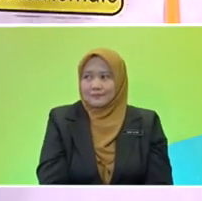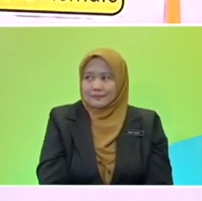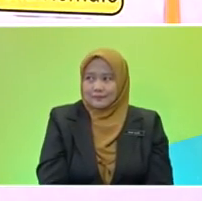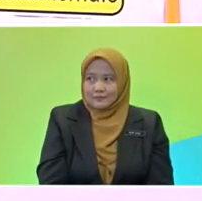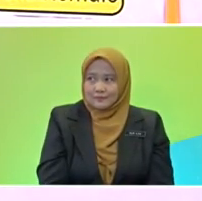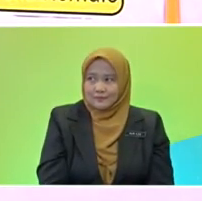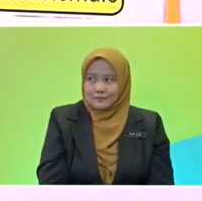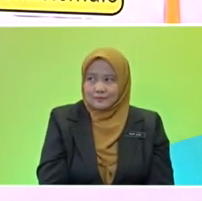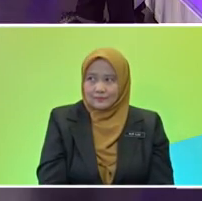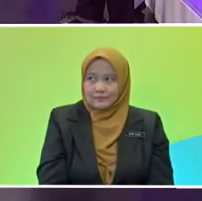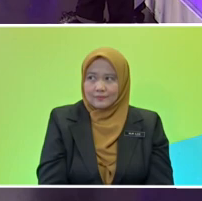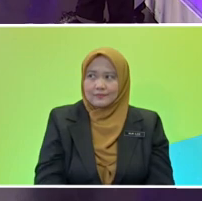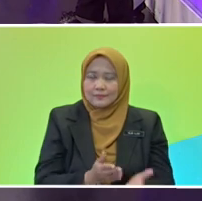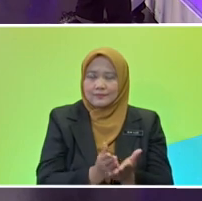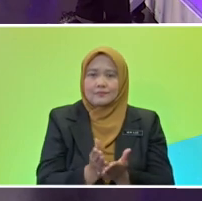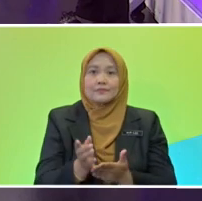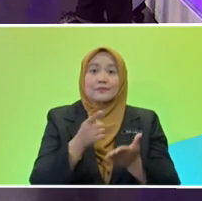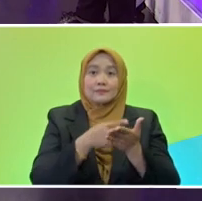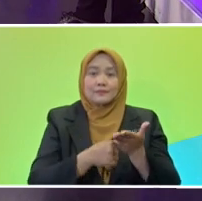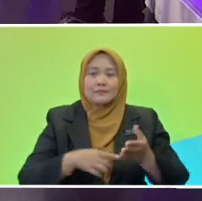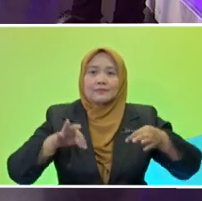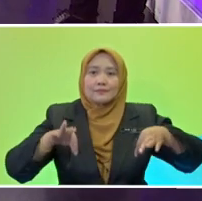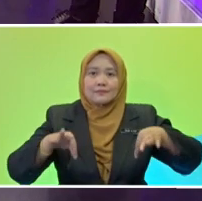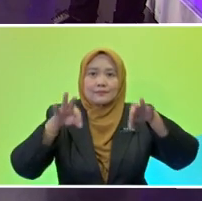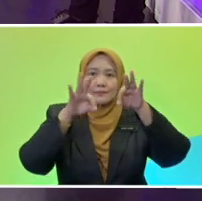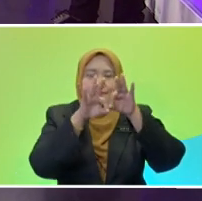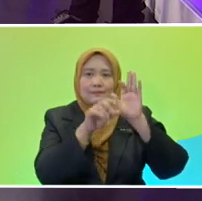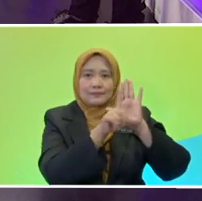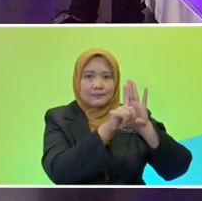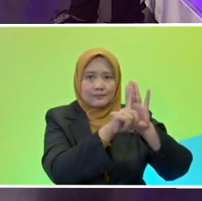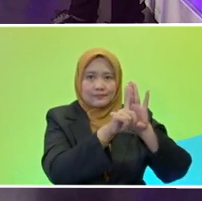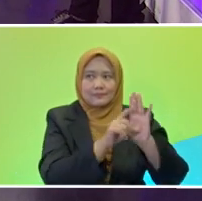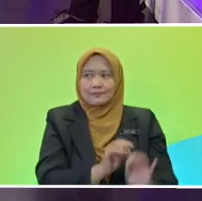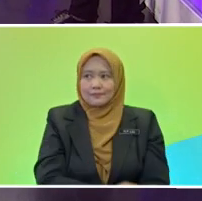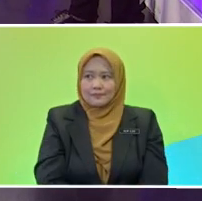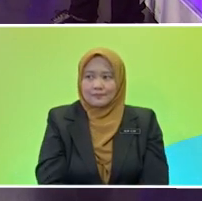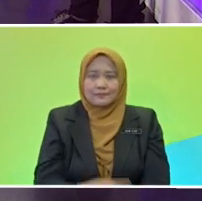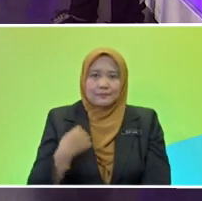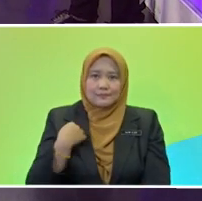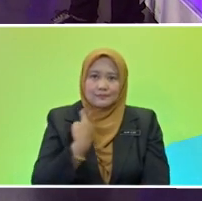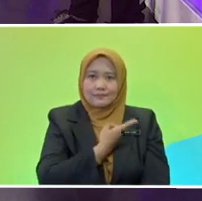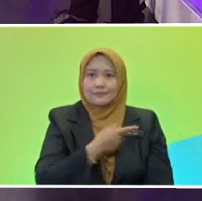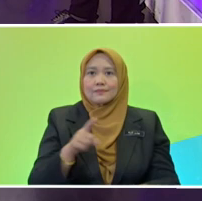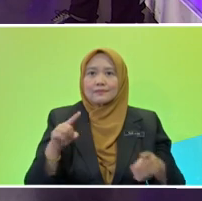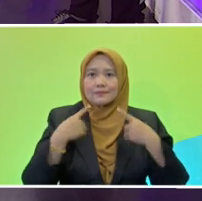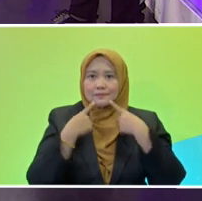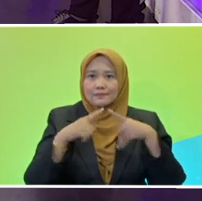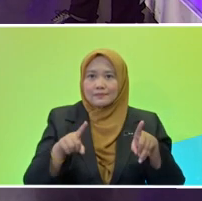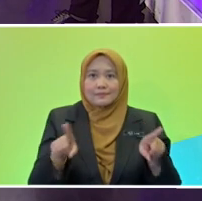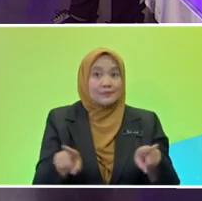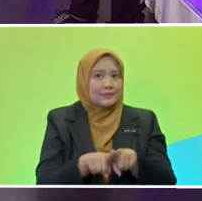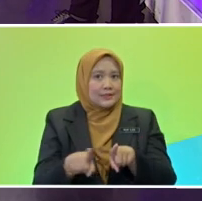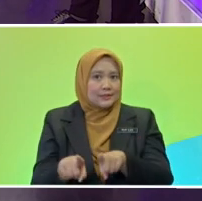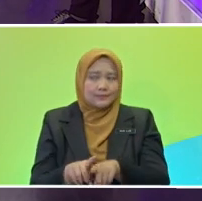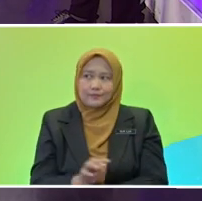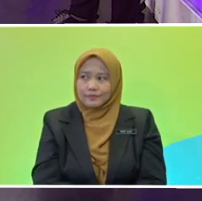seterusnya kita tengok kepentingan oke yang pertama ini bahagia pembiakan